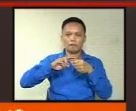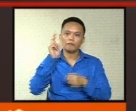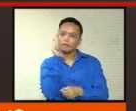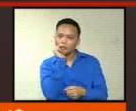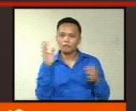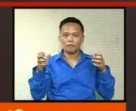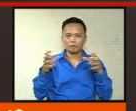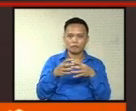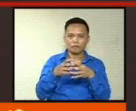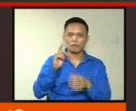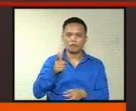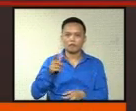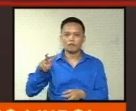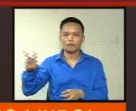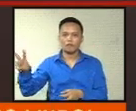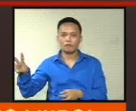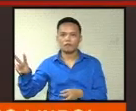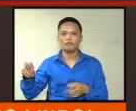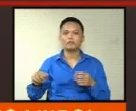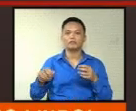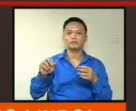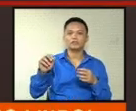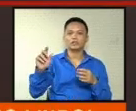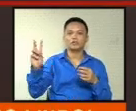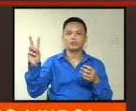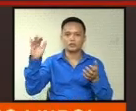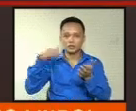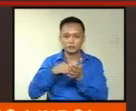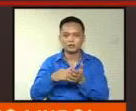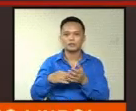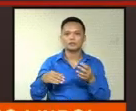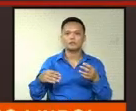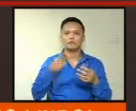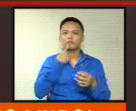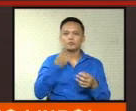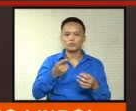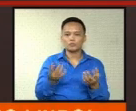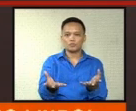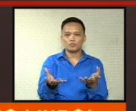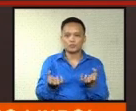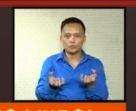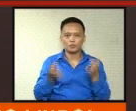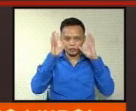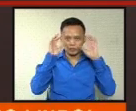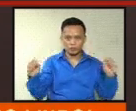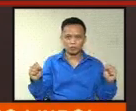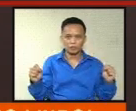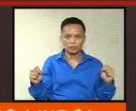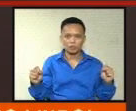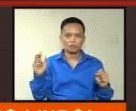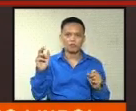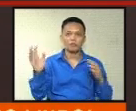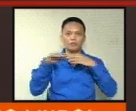sa 2022. Sa 2,000 respondents, 35.1% ang nagsabing gusto nilang maging pangulo si ngayon Davao City